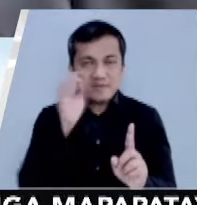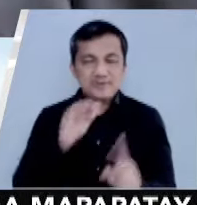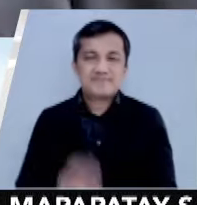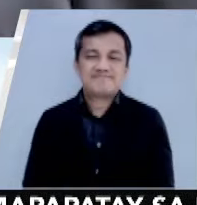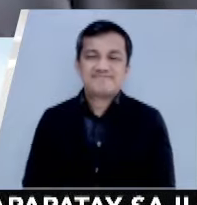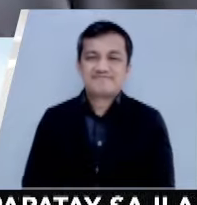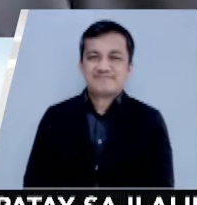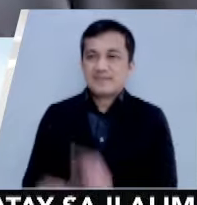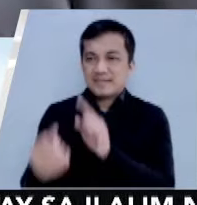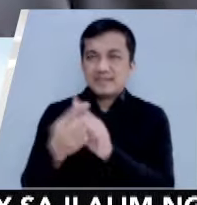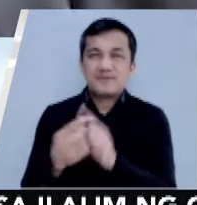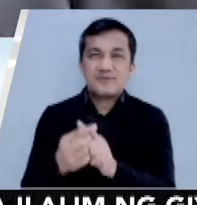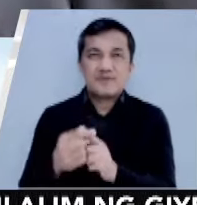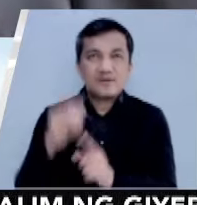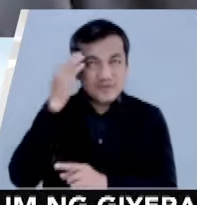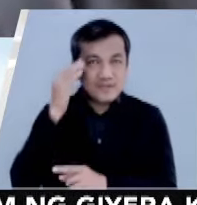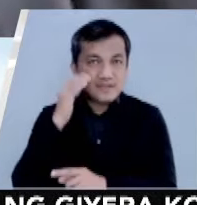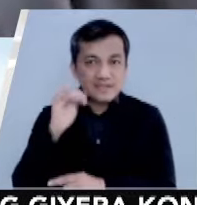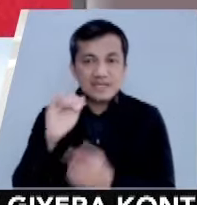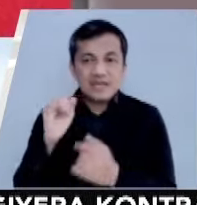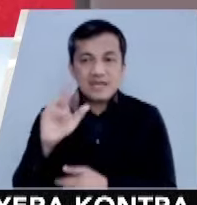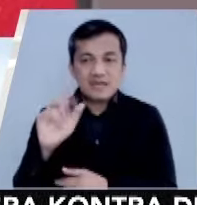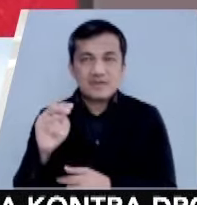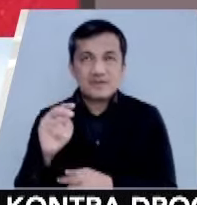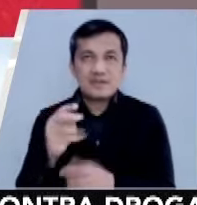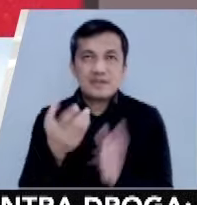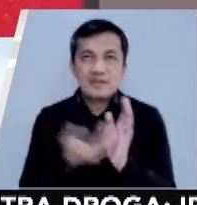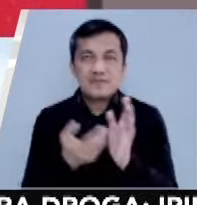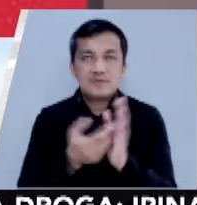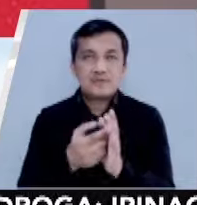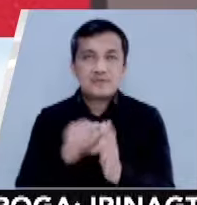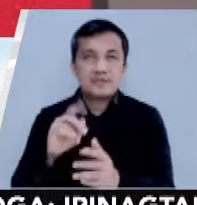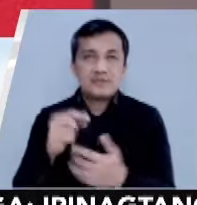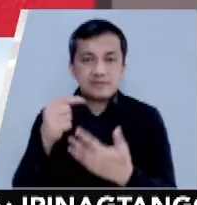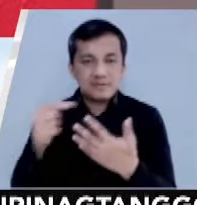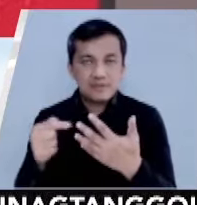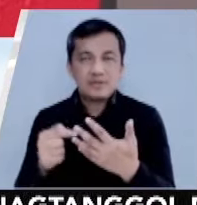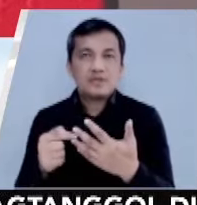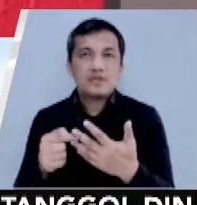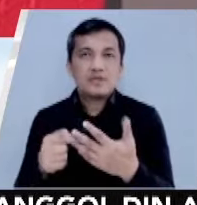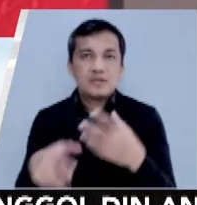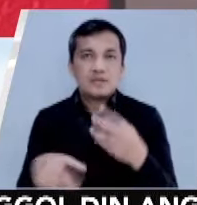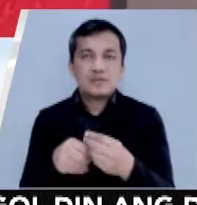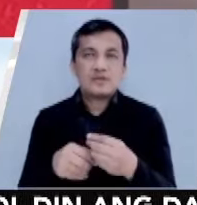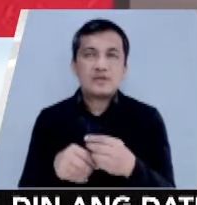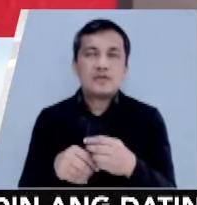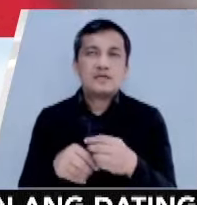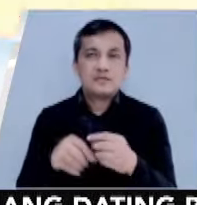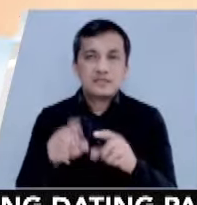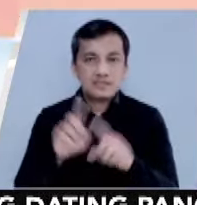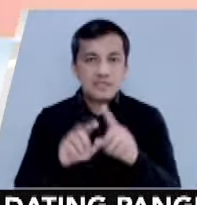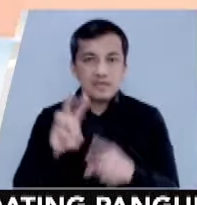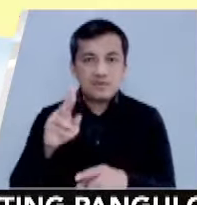icon bida ng worldwide hit na Squid Games at isa sa addition sa Star Wars saga na si Lee